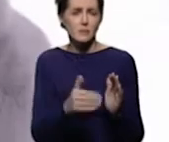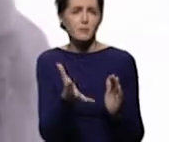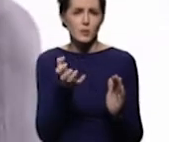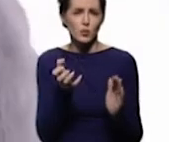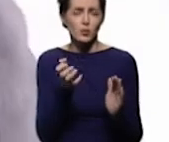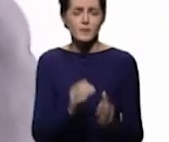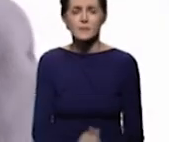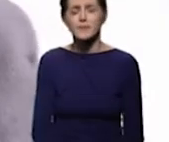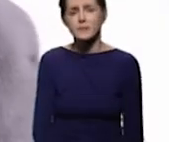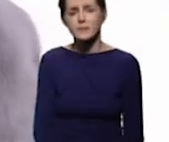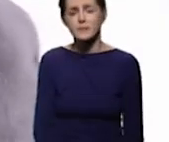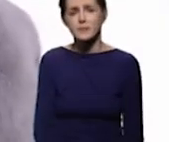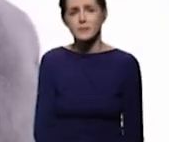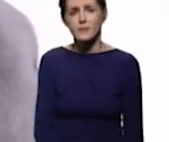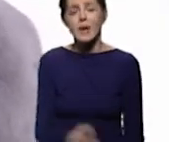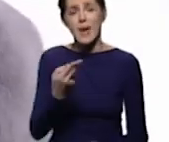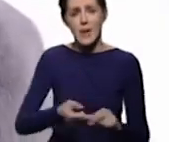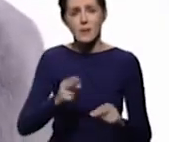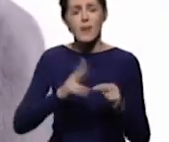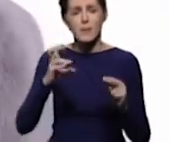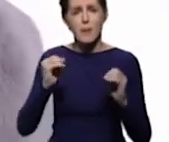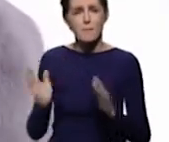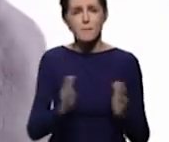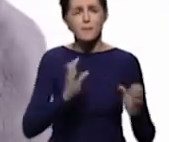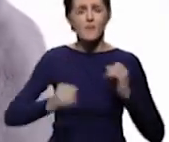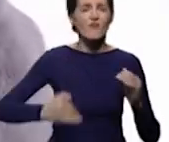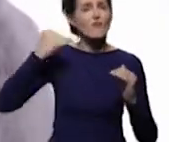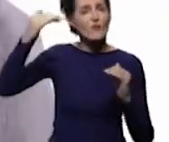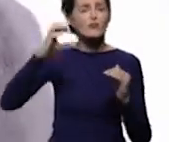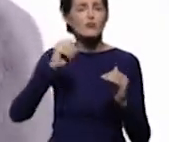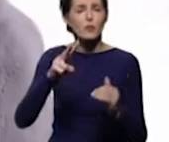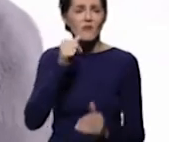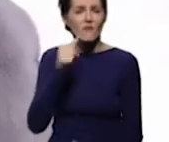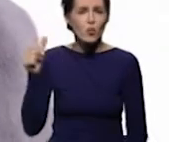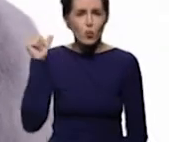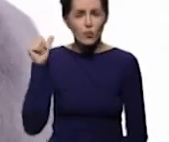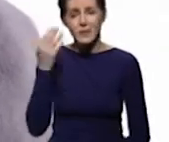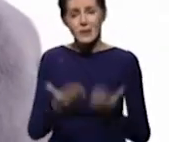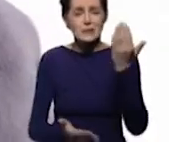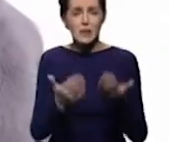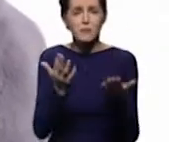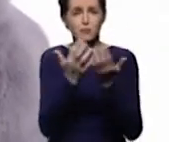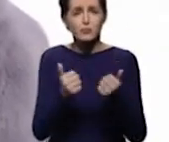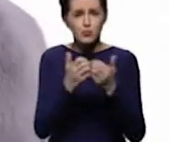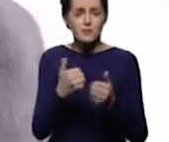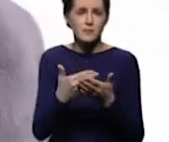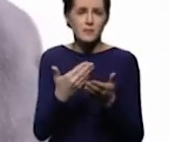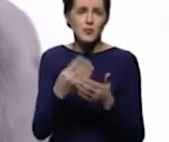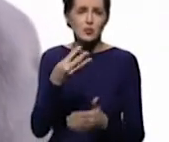21500. Да? Тобто це на порядок выше, чем в прошлом году. Если так посчитать, ну, процентом